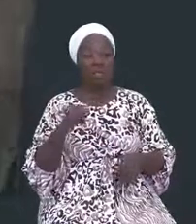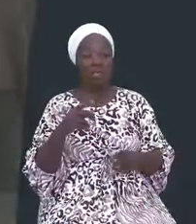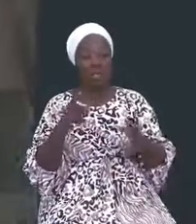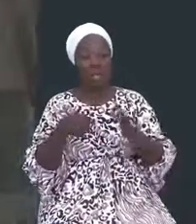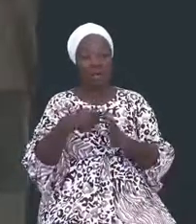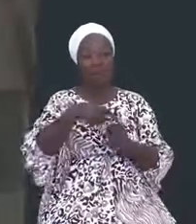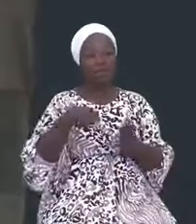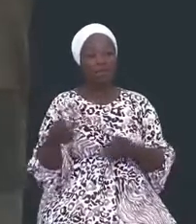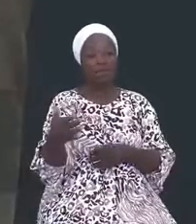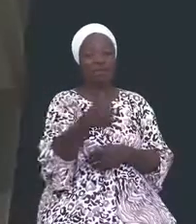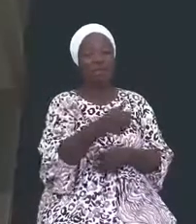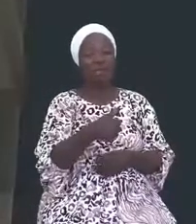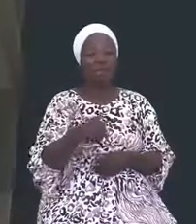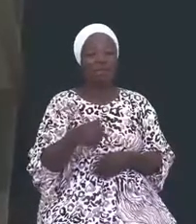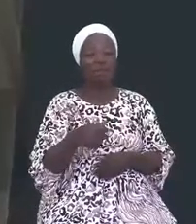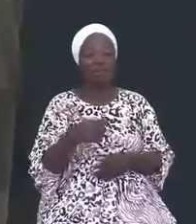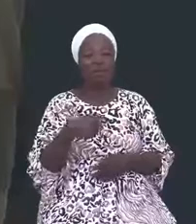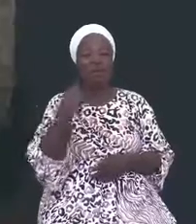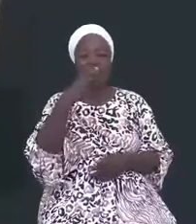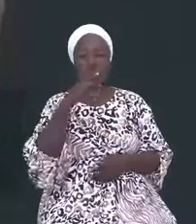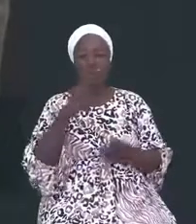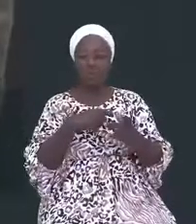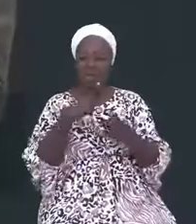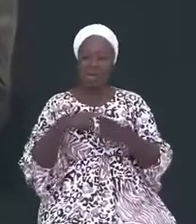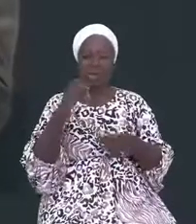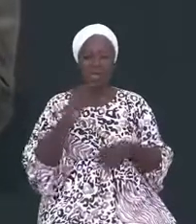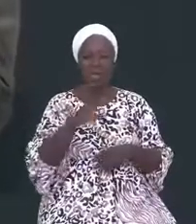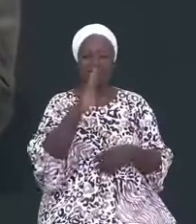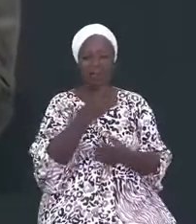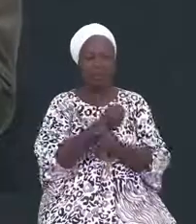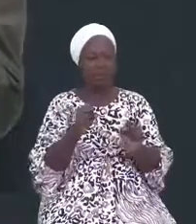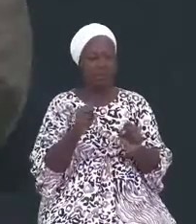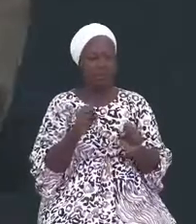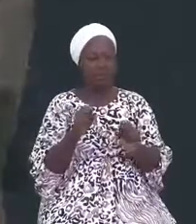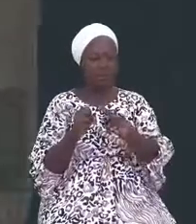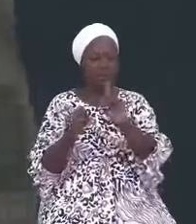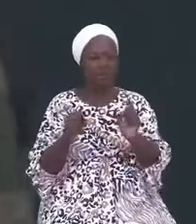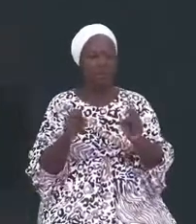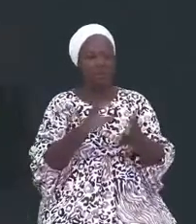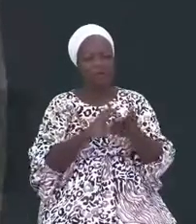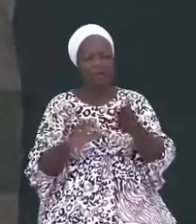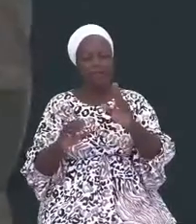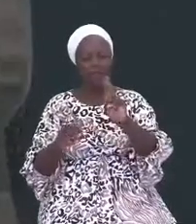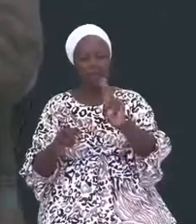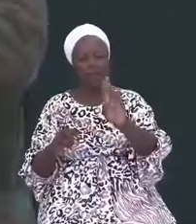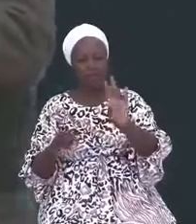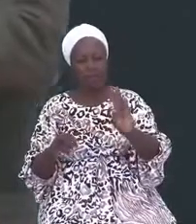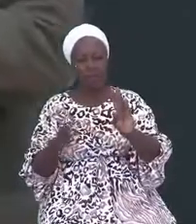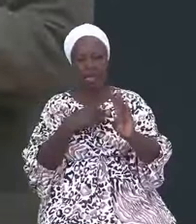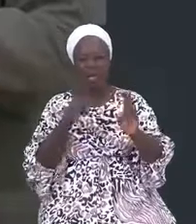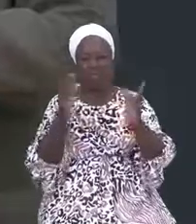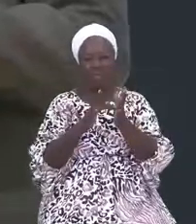les disciples encore plus étonné se dit les uns aux autres et qui peut être sauvés vers ces 27 Jésus les regarda et